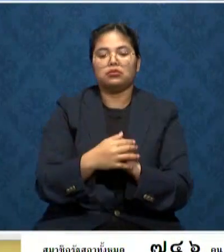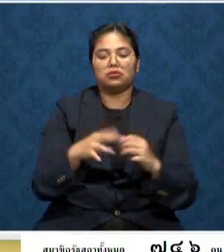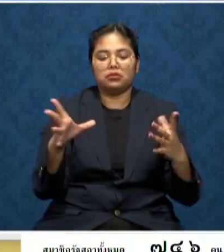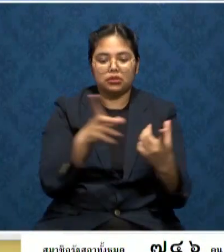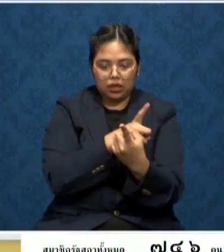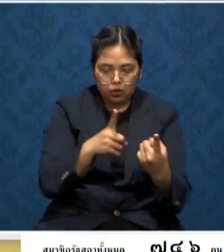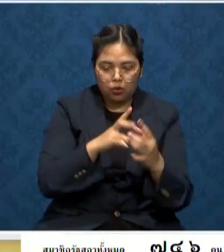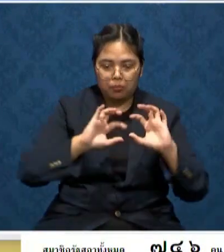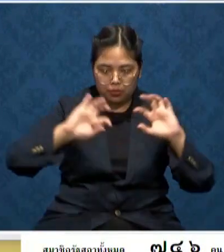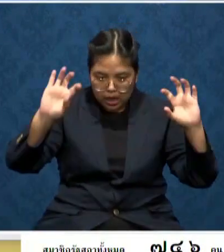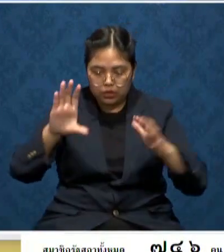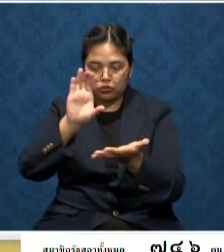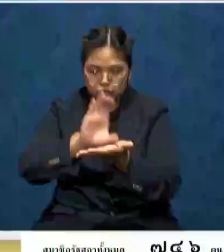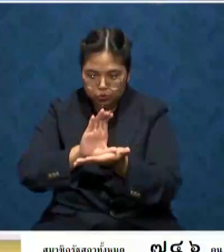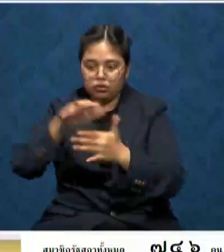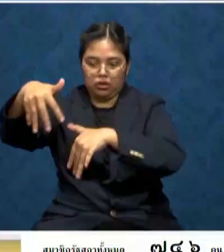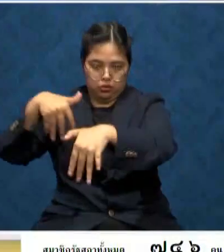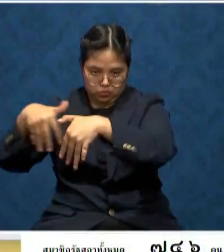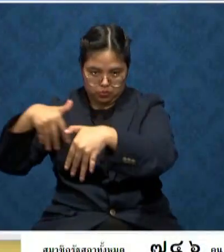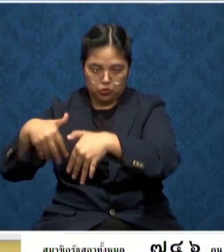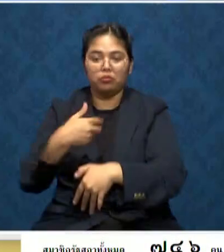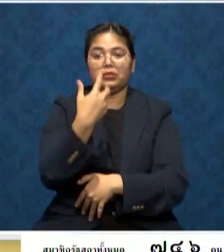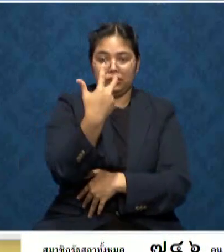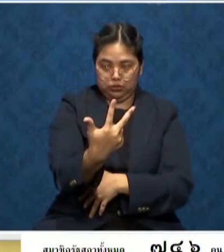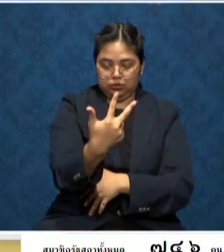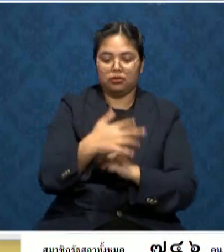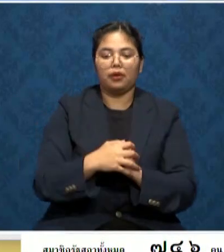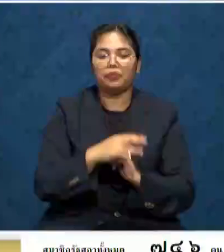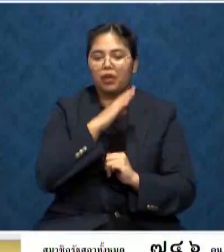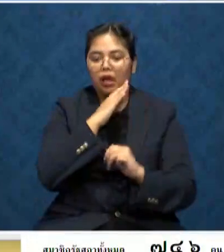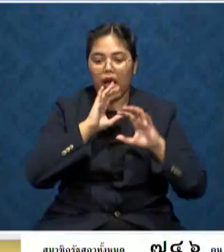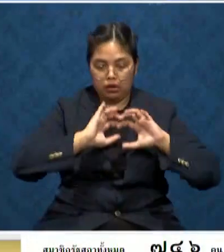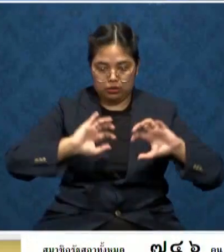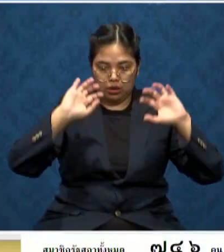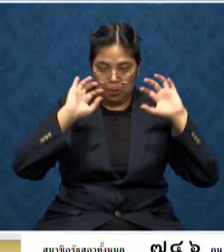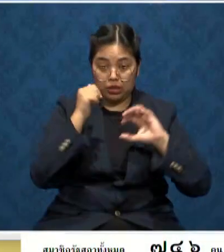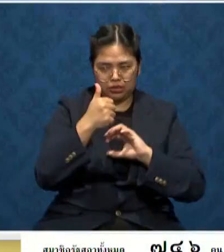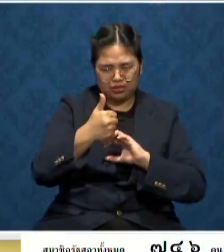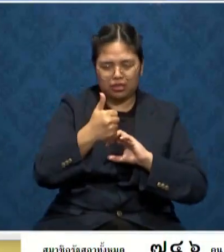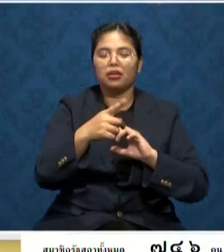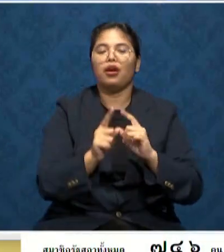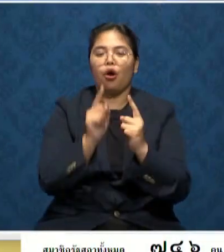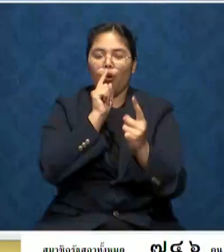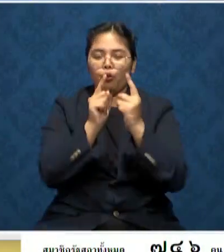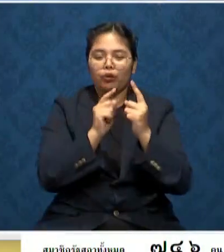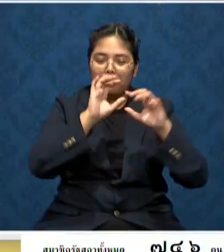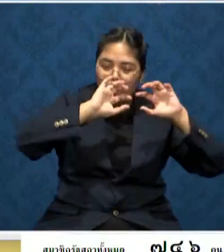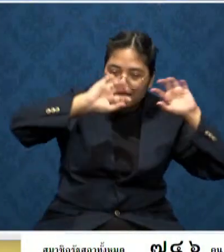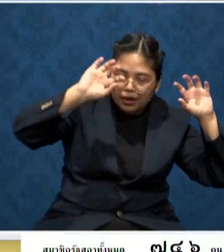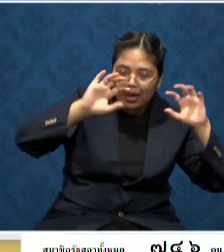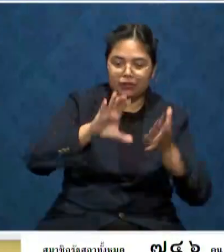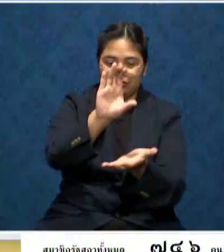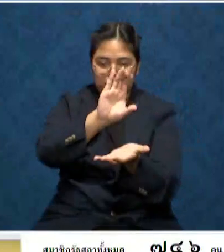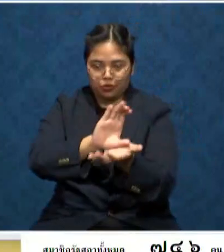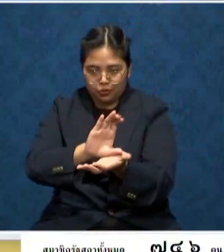ภาครรฐ ภาคทุน ภาคประชาสัคมการอภิบาลที่ดีนั้นคอการมีปฏิสัมผัธกษ